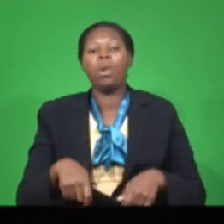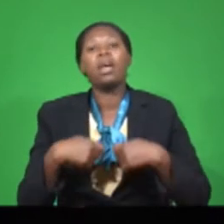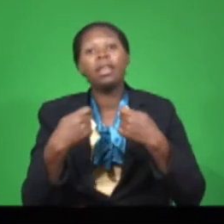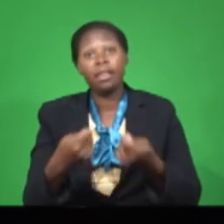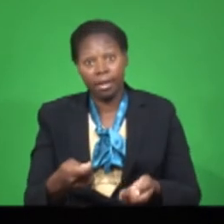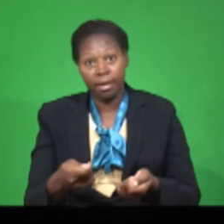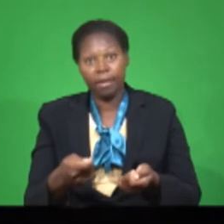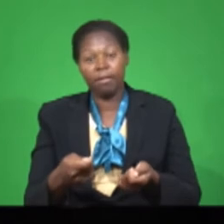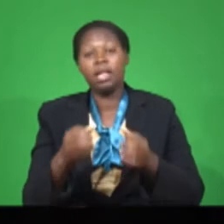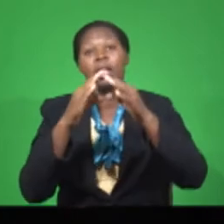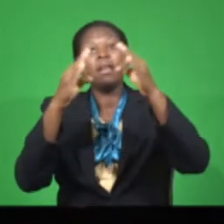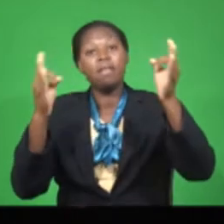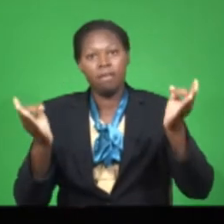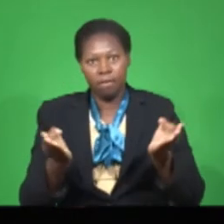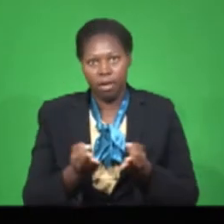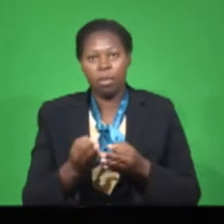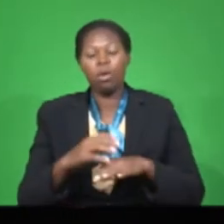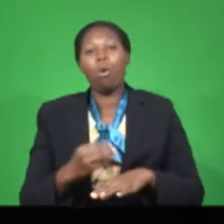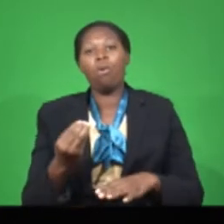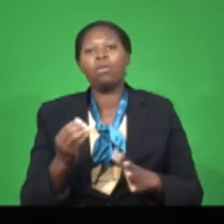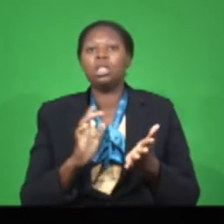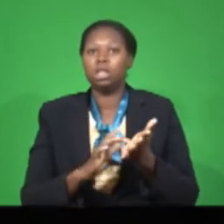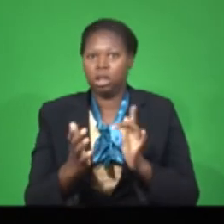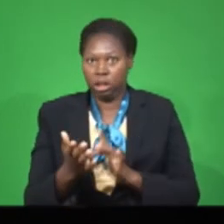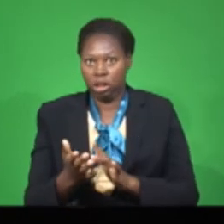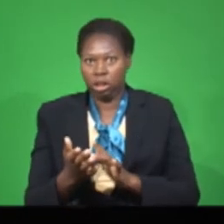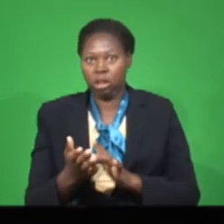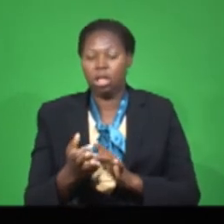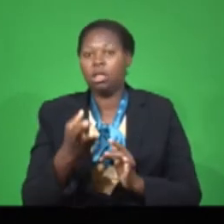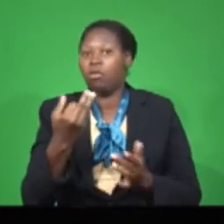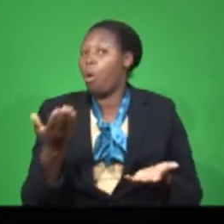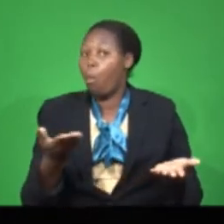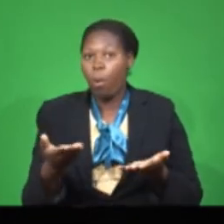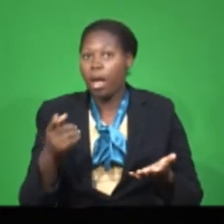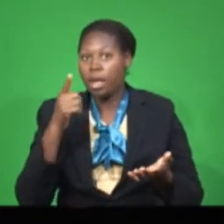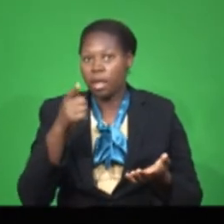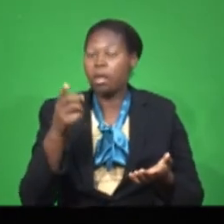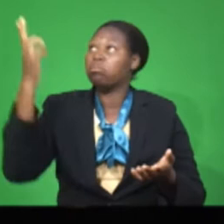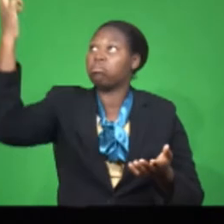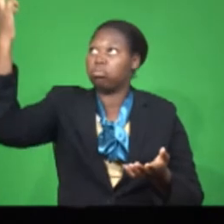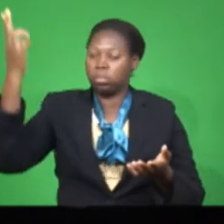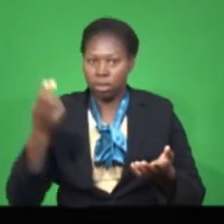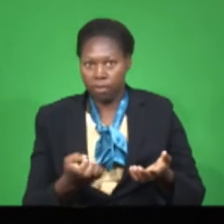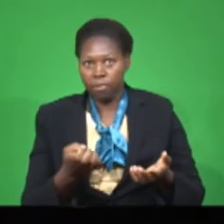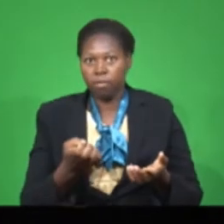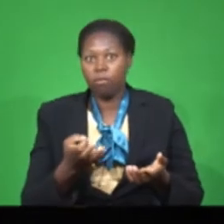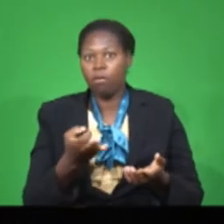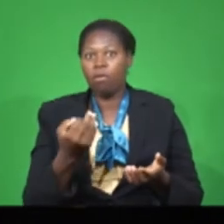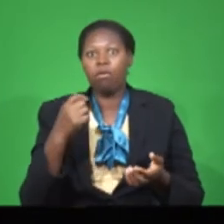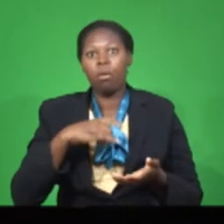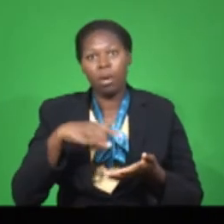Right. Kwenyama imba yaakaburukira ari semwanakomana waMwari. Now pobva pabuda pachena kuti